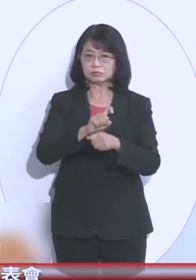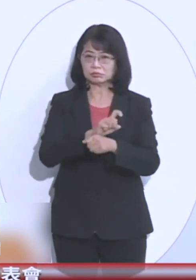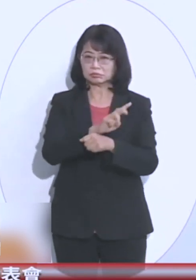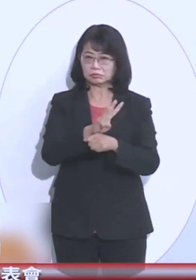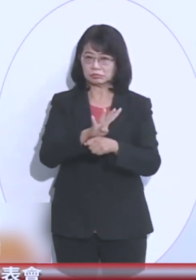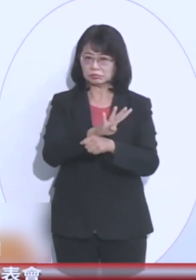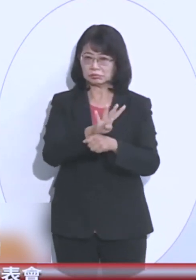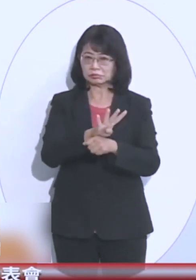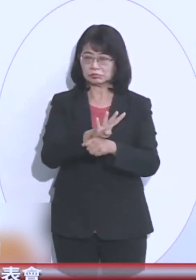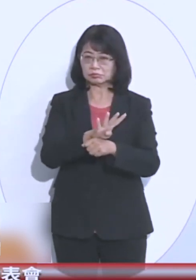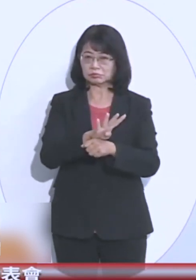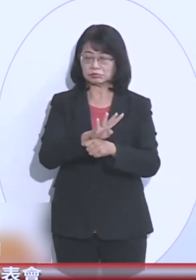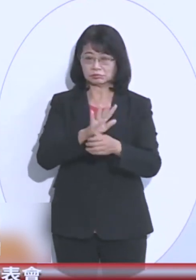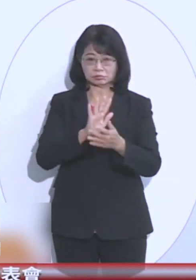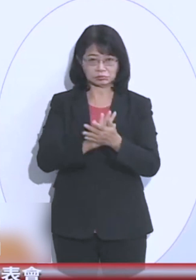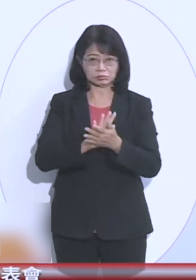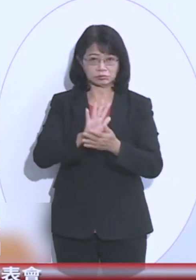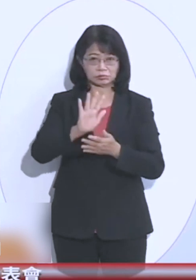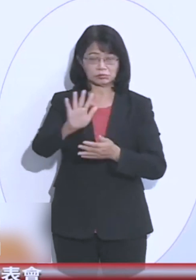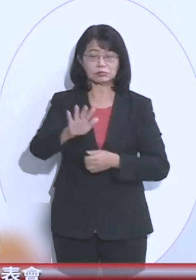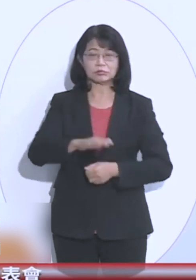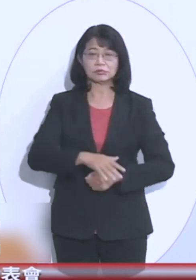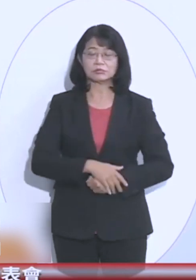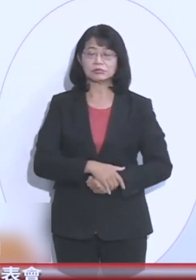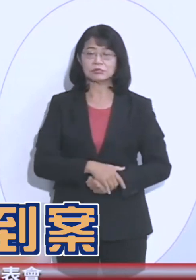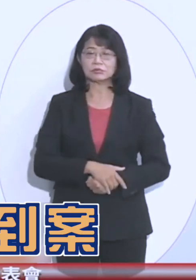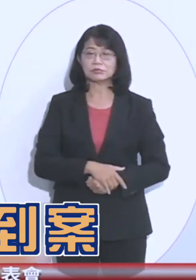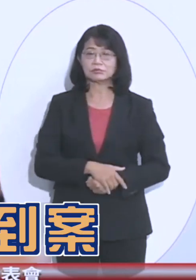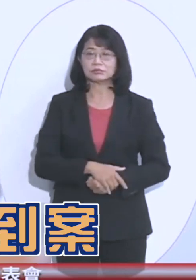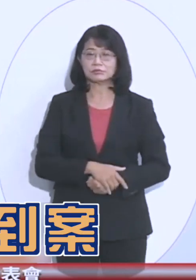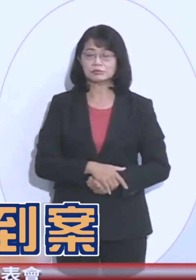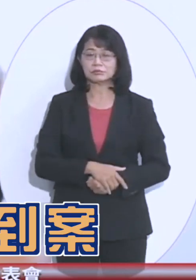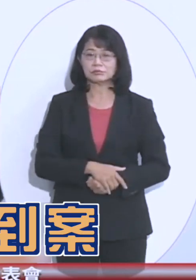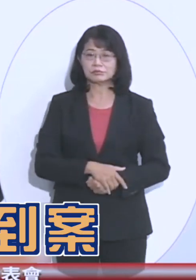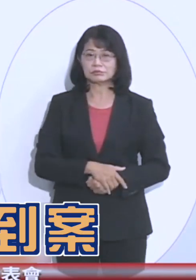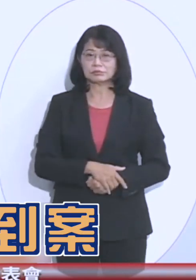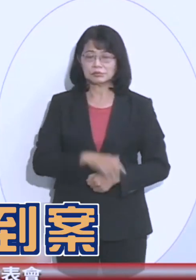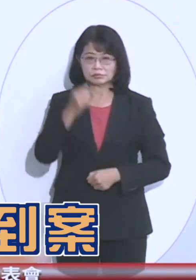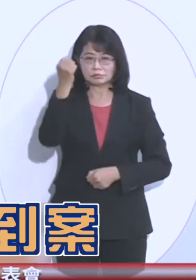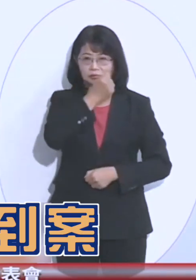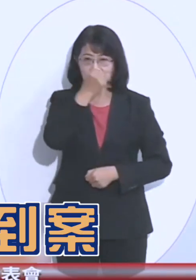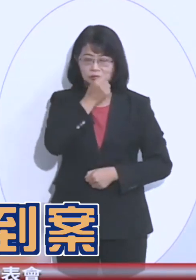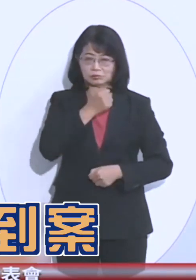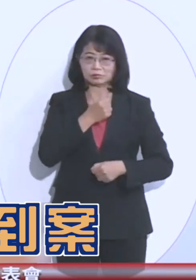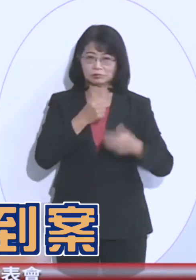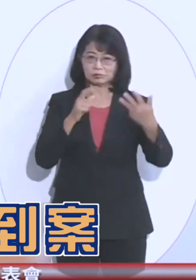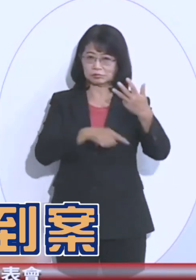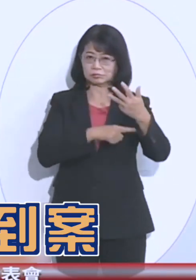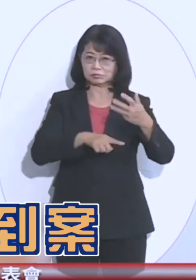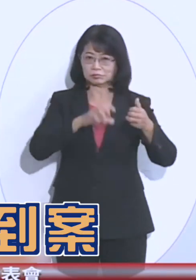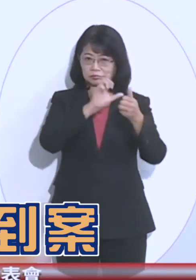后，十四点钟了后，八个歹徒拢擒拿到案。